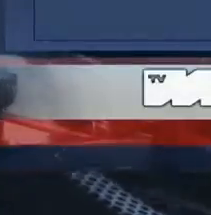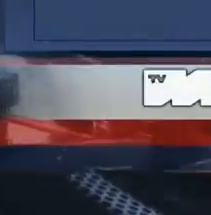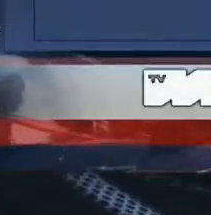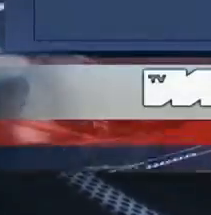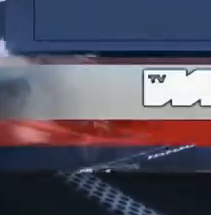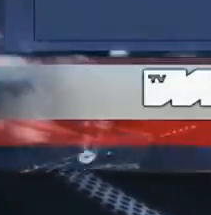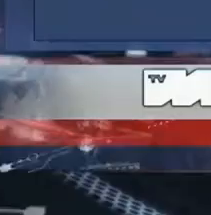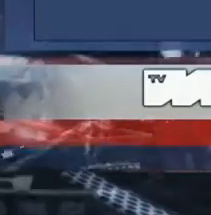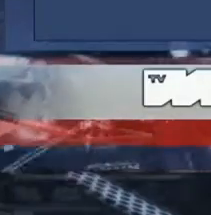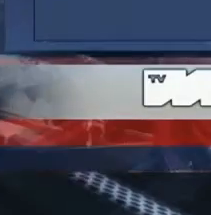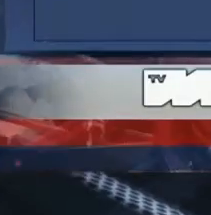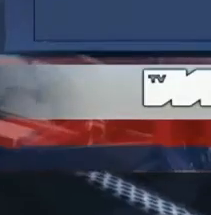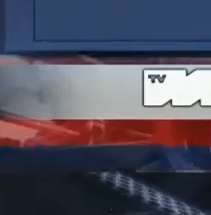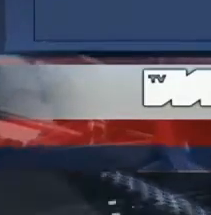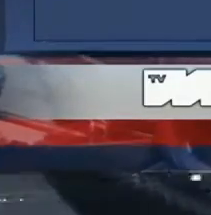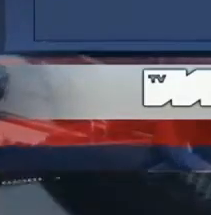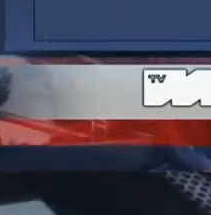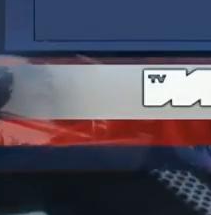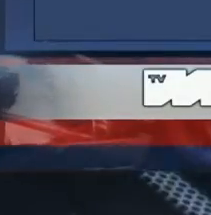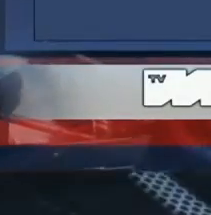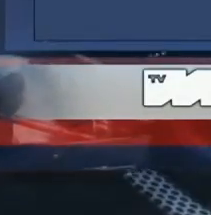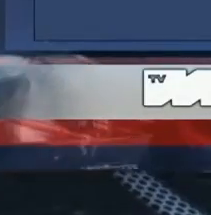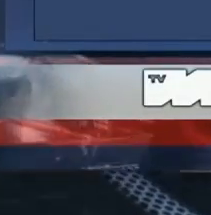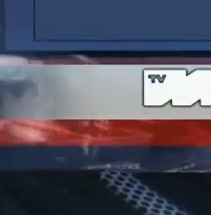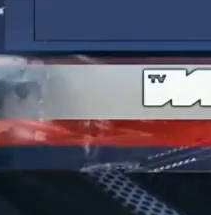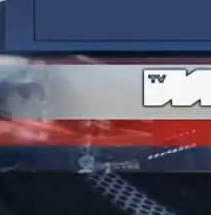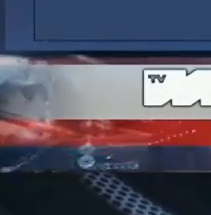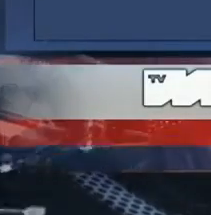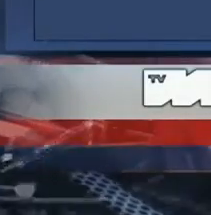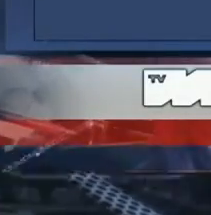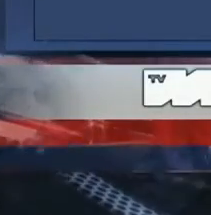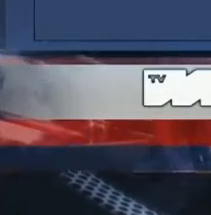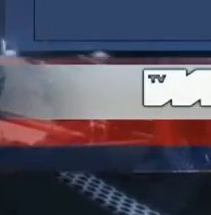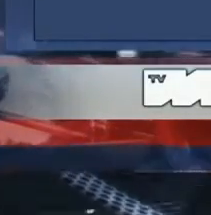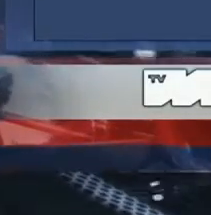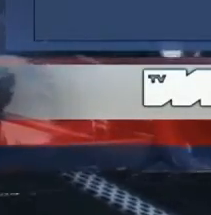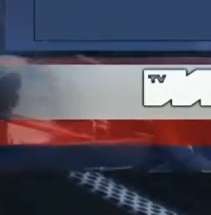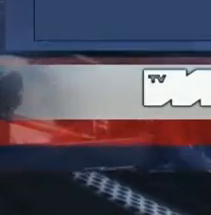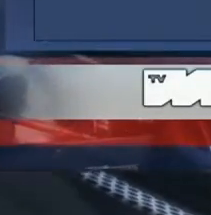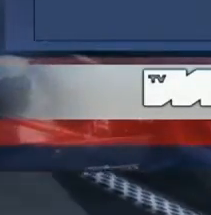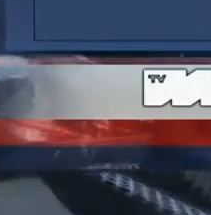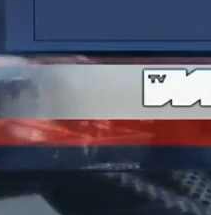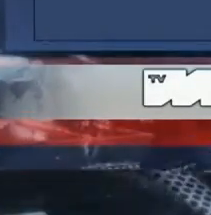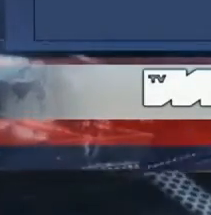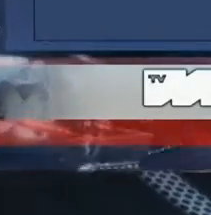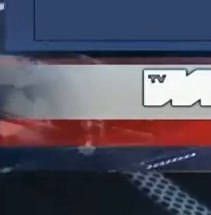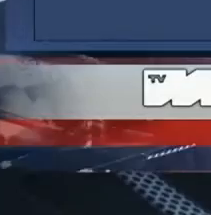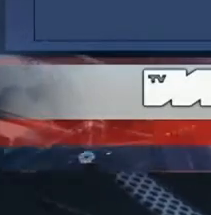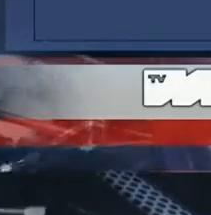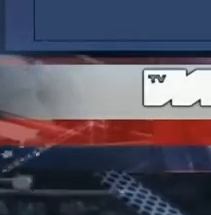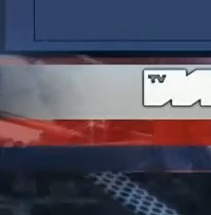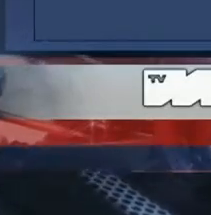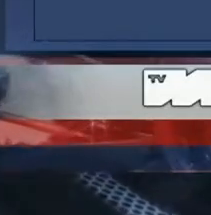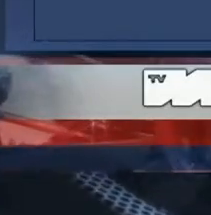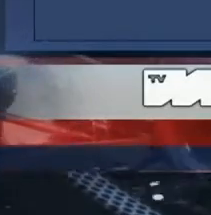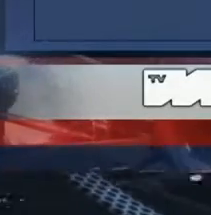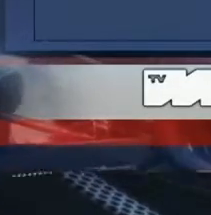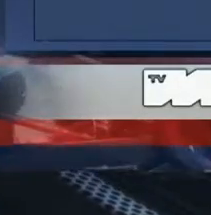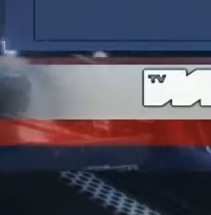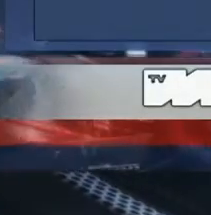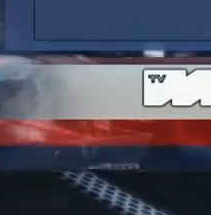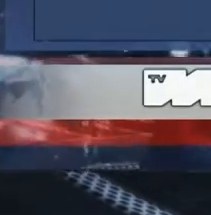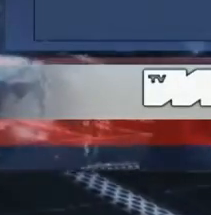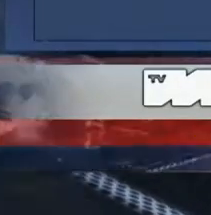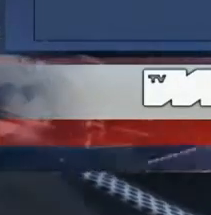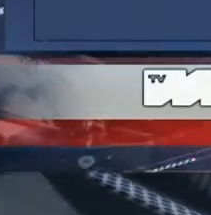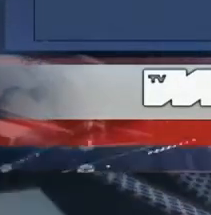Efatra amby fitopolo sy dimanjato ireo narary ny coronavirus sitrana raha ny antontanisan'ny voakandroany. Efa raika amby enimpolo sy fitonjato